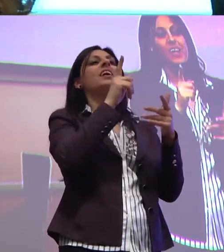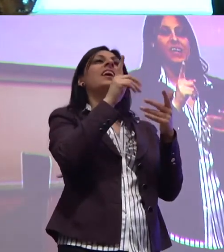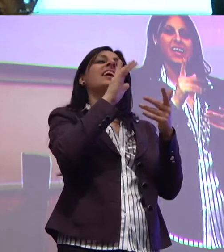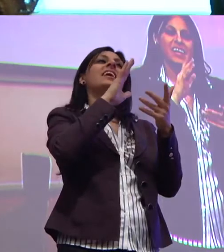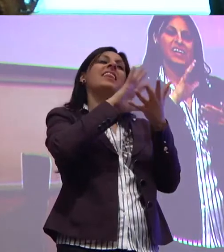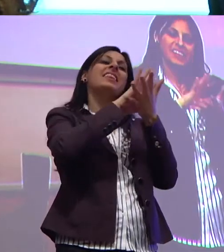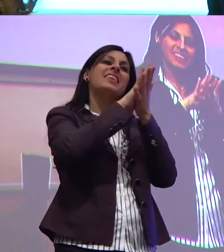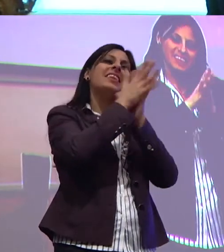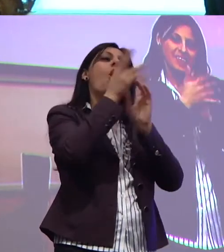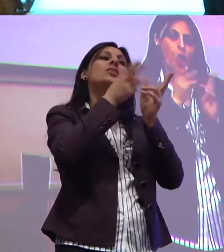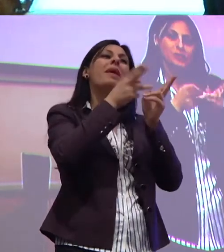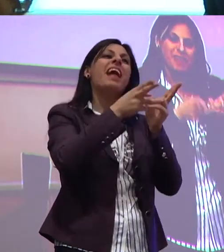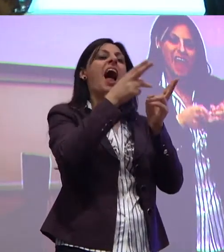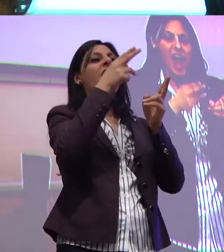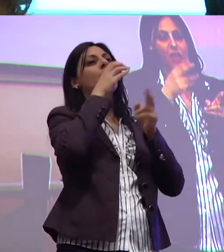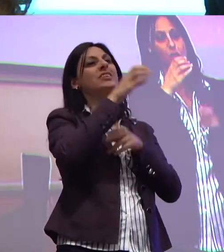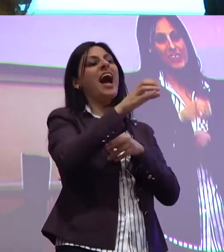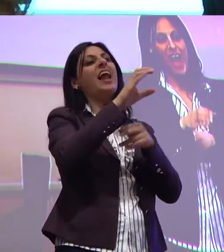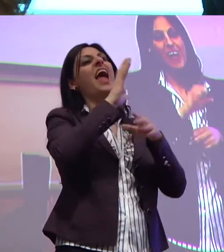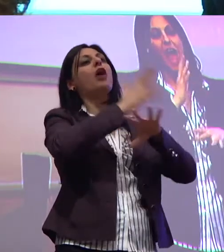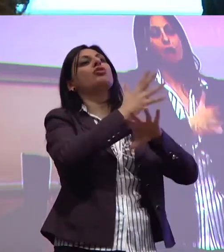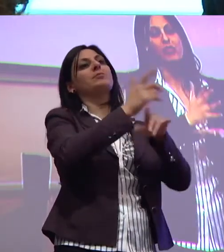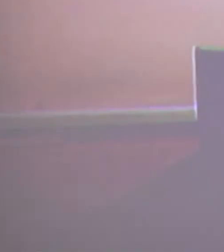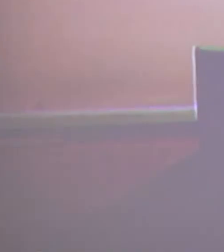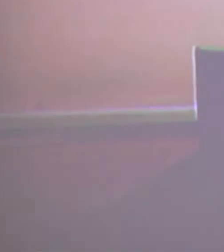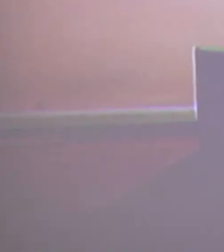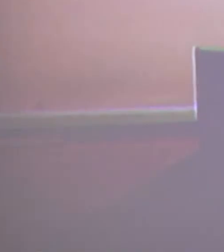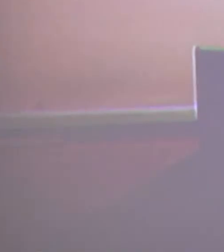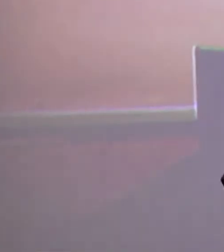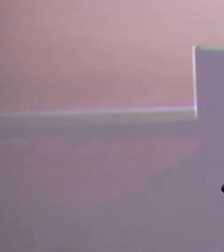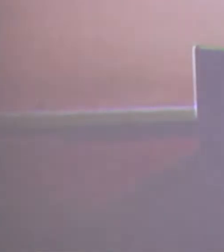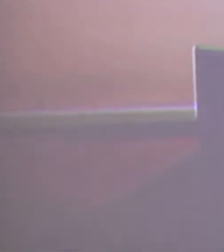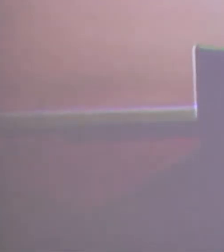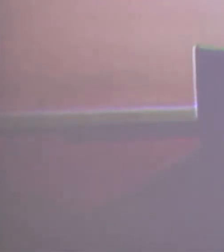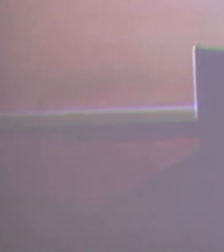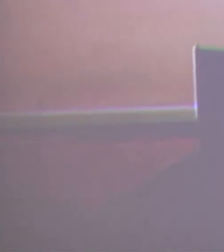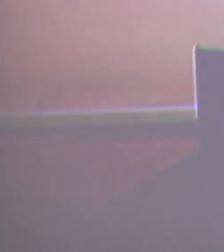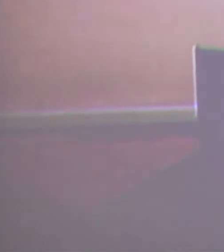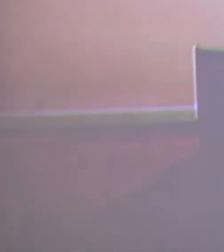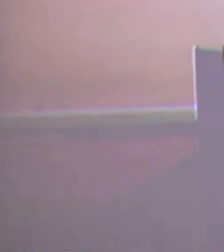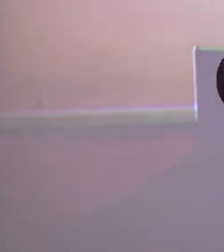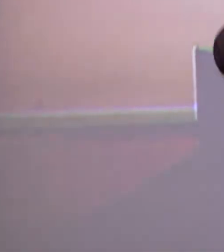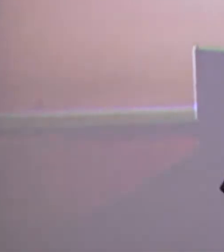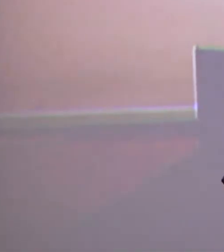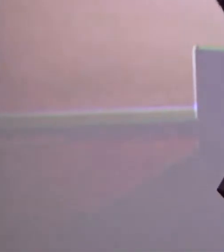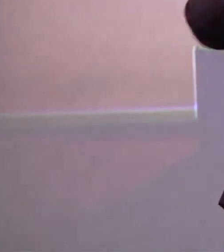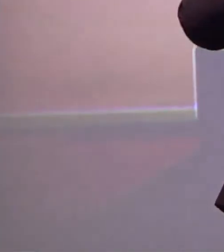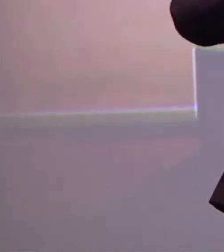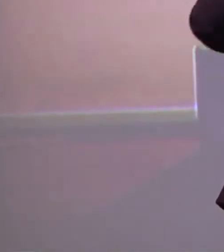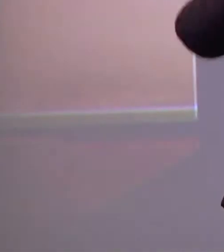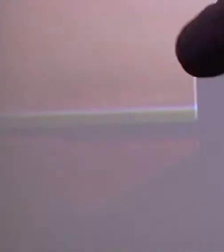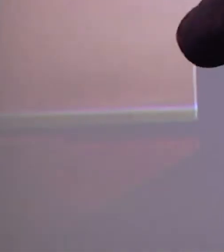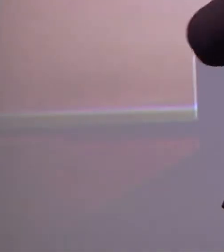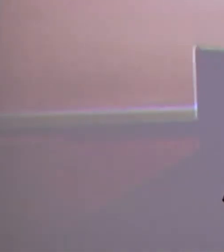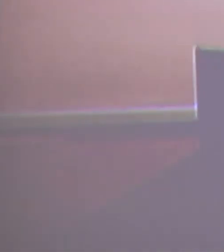gli ospedali toscani e tutta l'edilizia ospedaliera anche alle persone disabili. Credo che sia